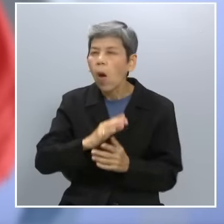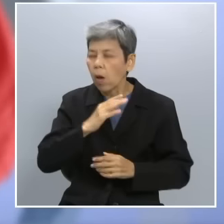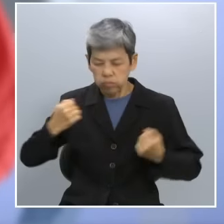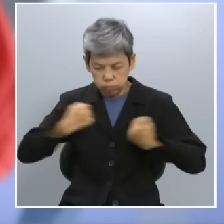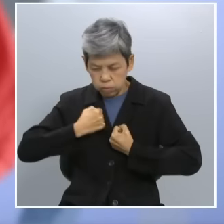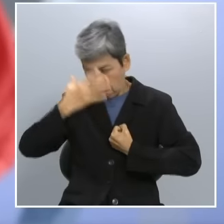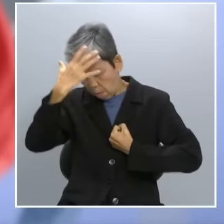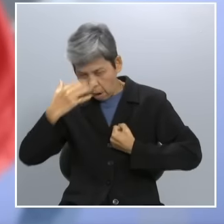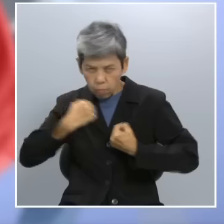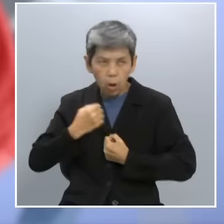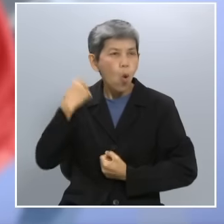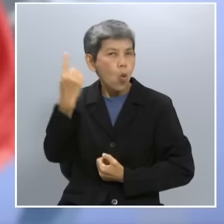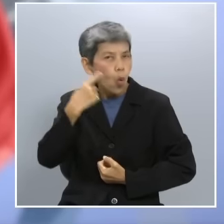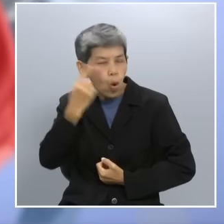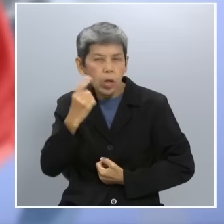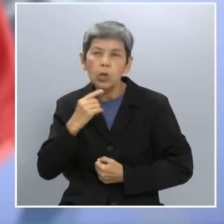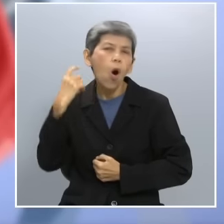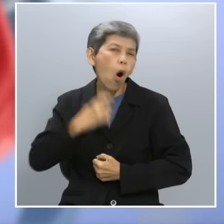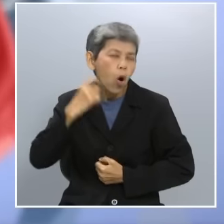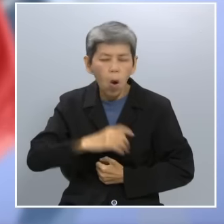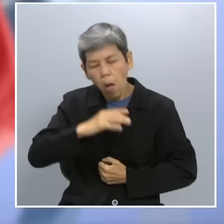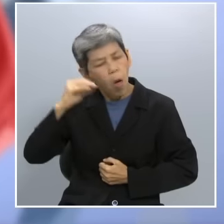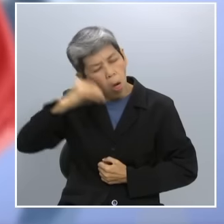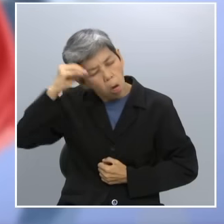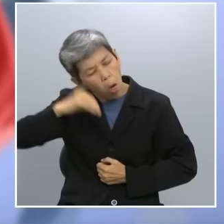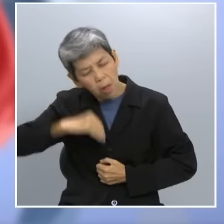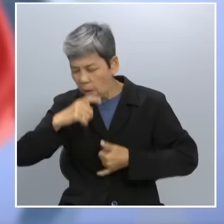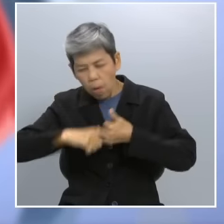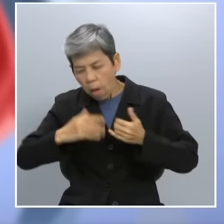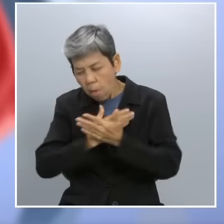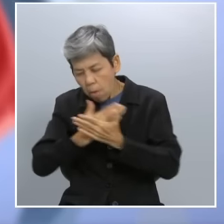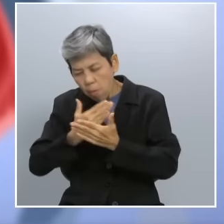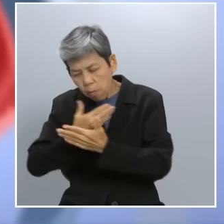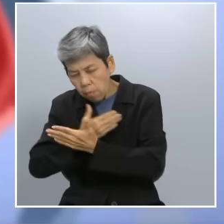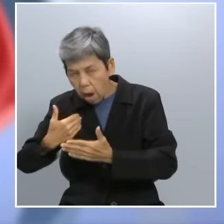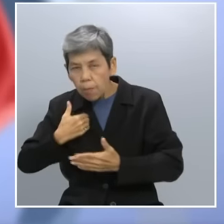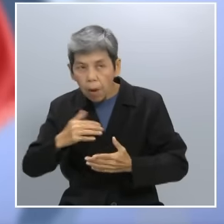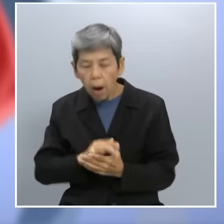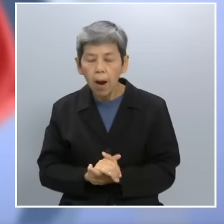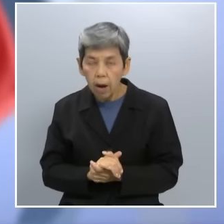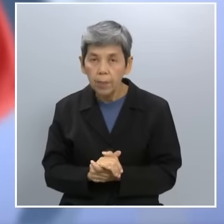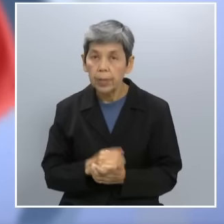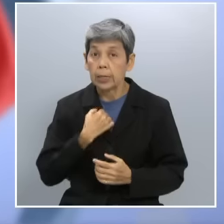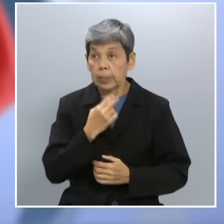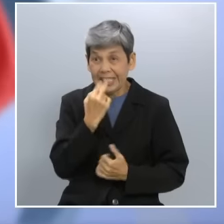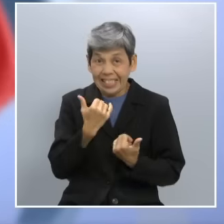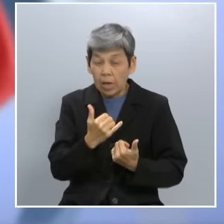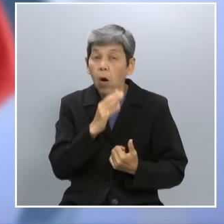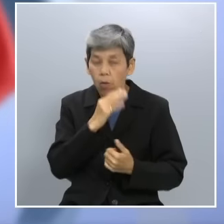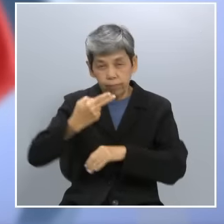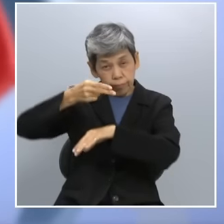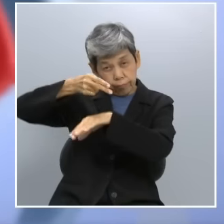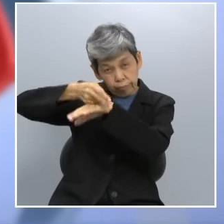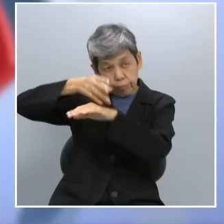บอกตัวเองเนี่ยเป็นนักท่องเที่ยวชาวฮ่องกงต่างๆนานาคือปลอมตัวฮะคุณผู้ชมครับเนี่ยนะฮะแต่ว่าสิ่งที่เวลากล้อง